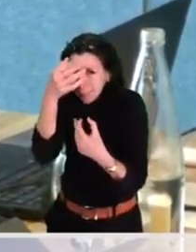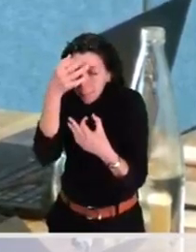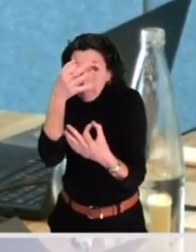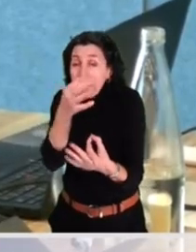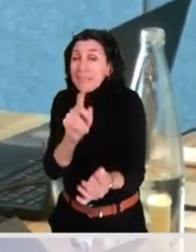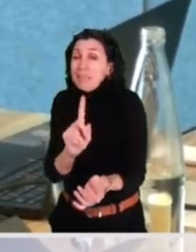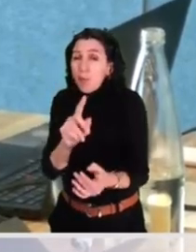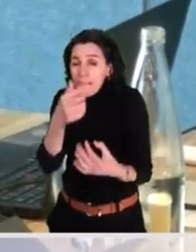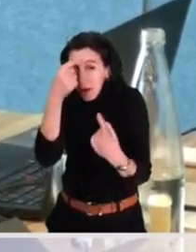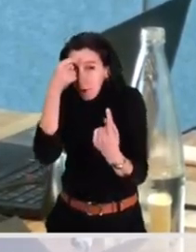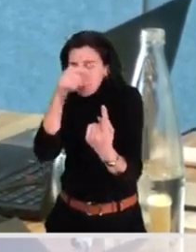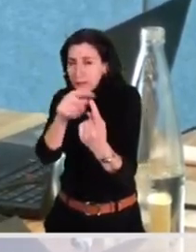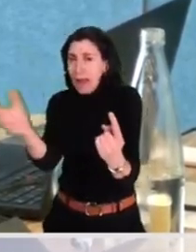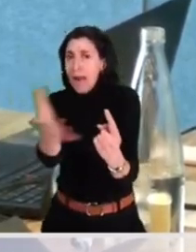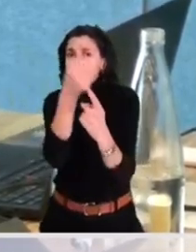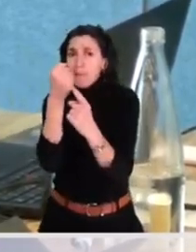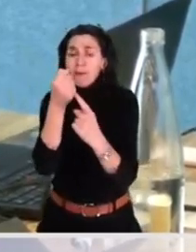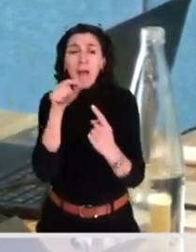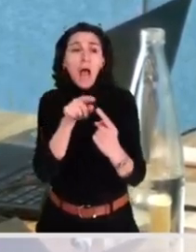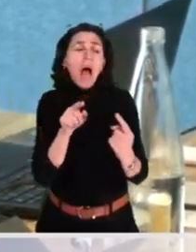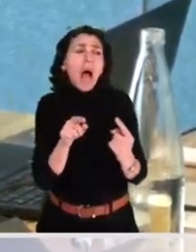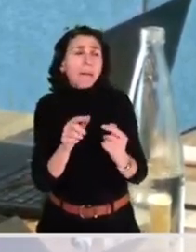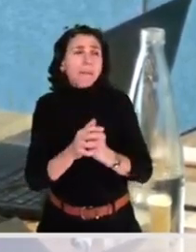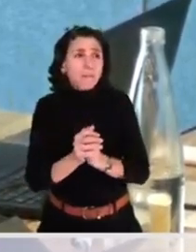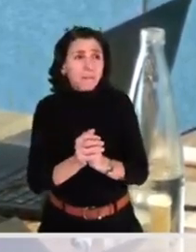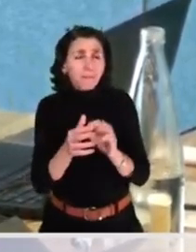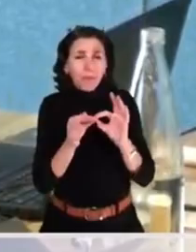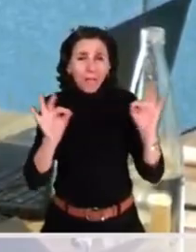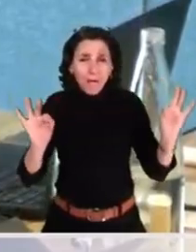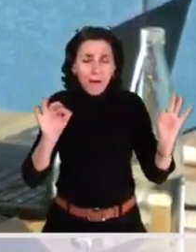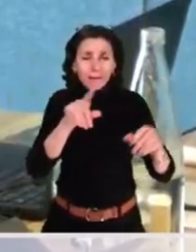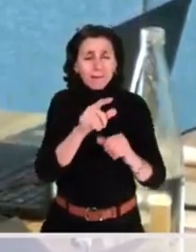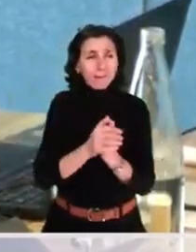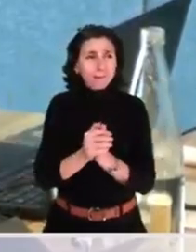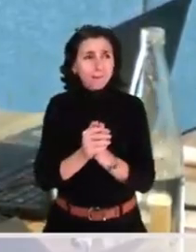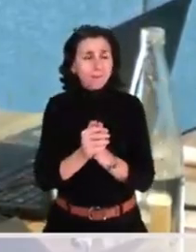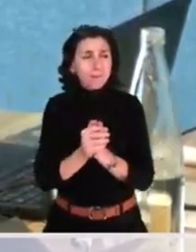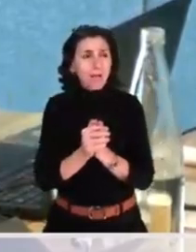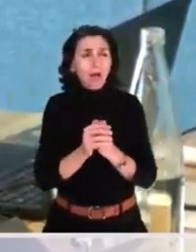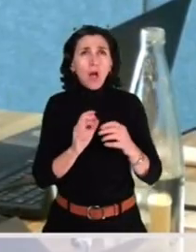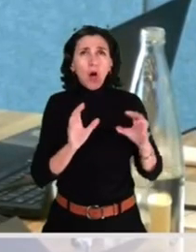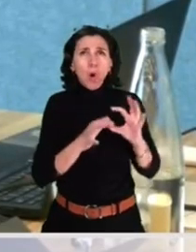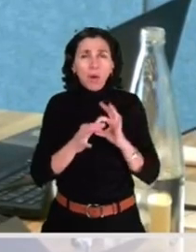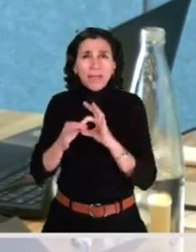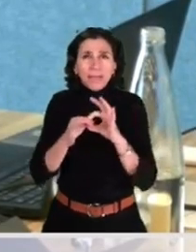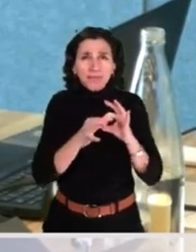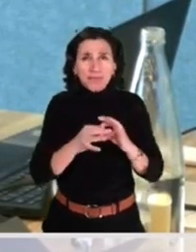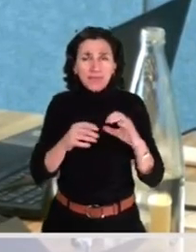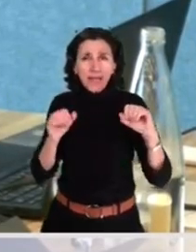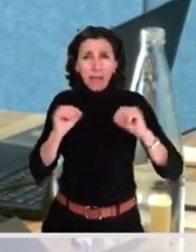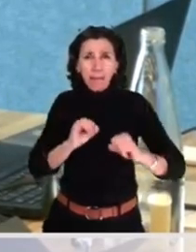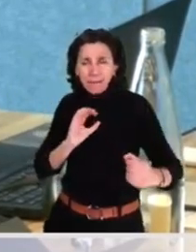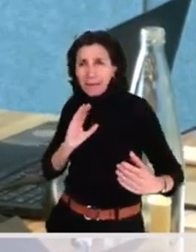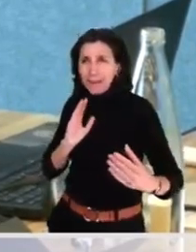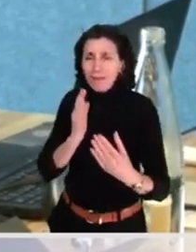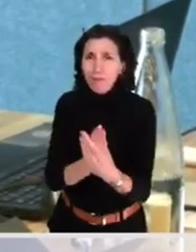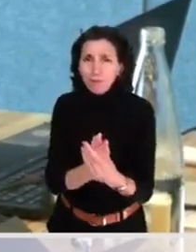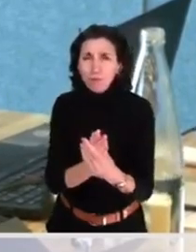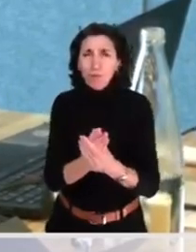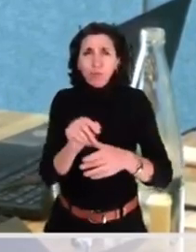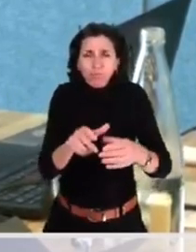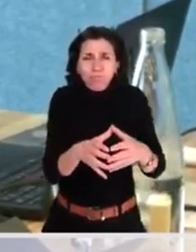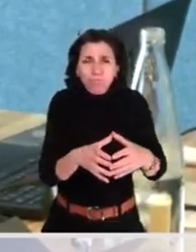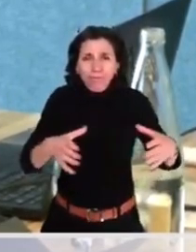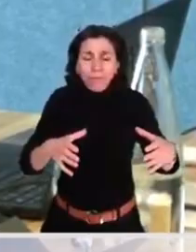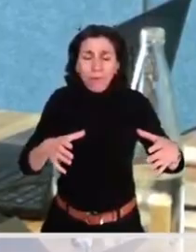on en trouve un, étendre et préserver la capacité à agir de la collectivité. Alors, moi, je suis d'accord pour